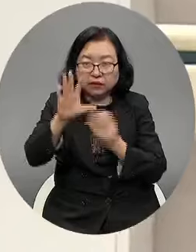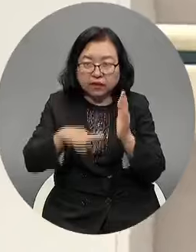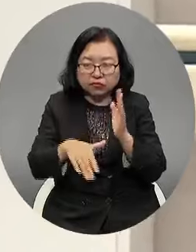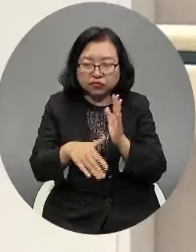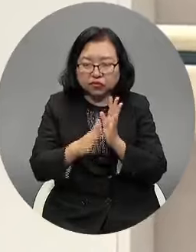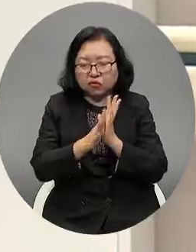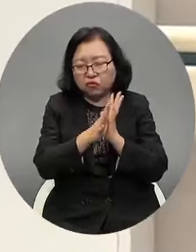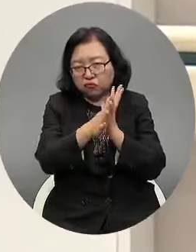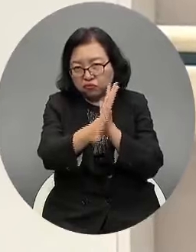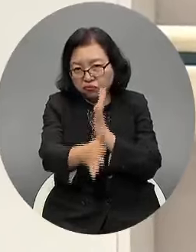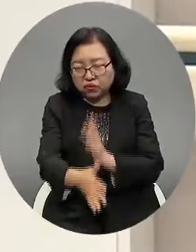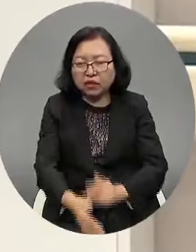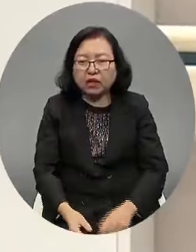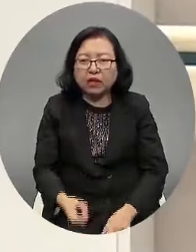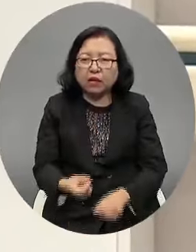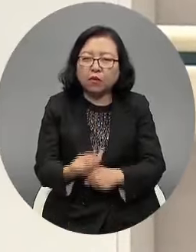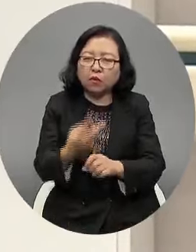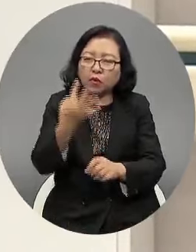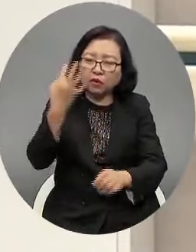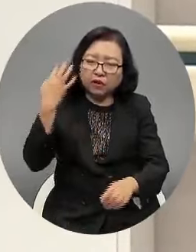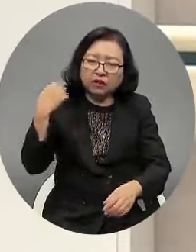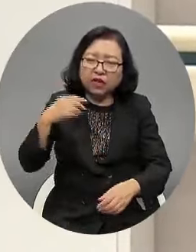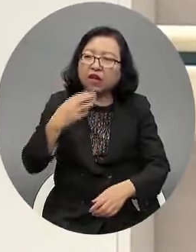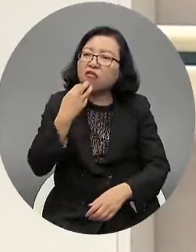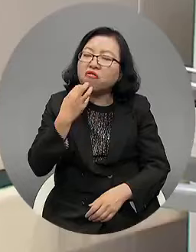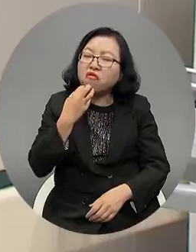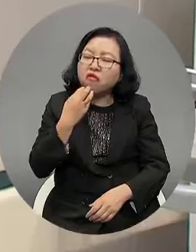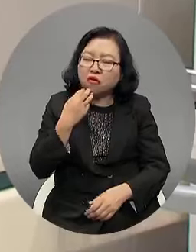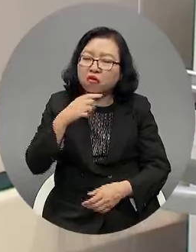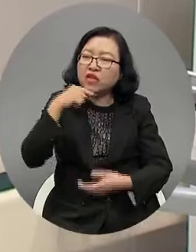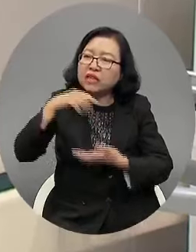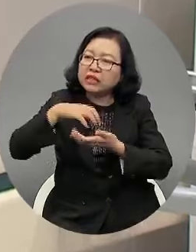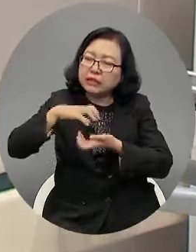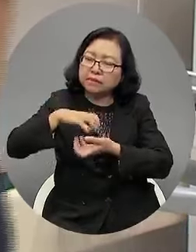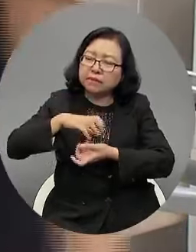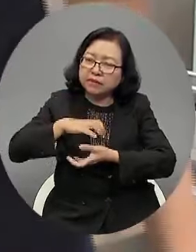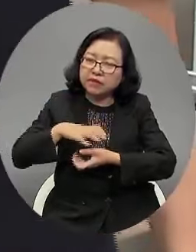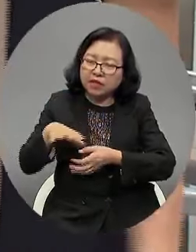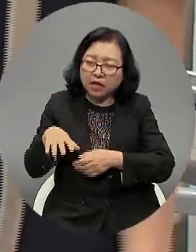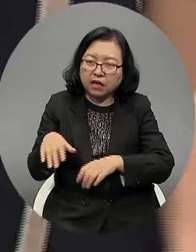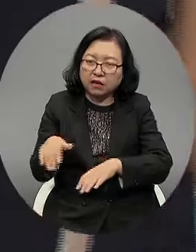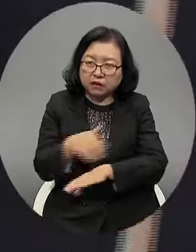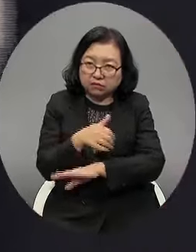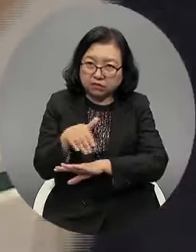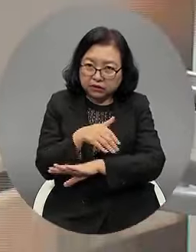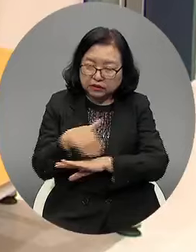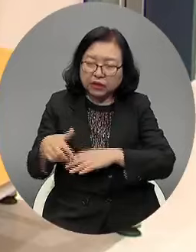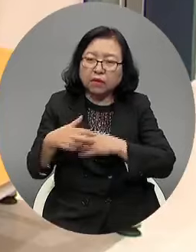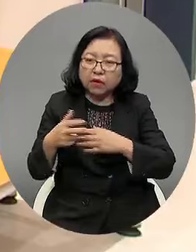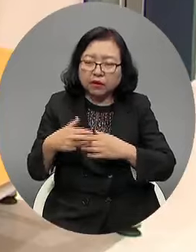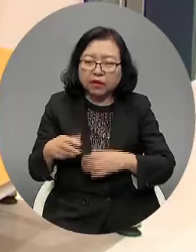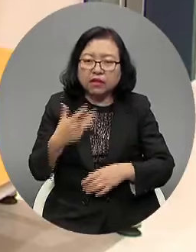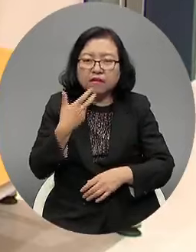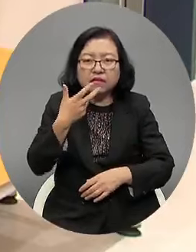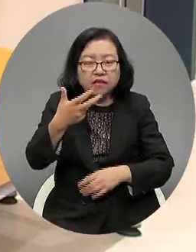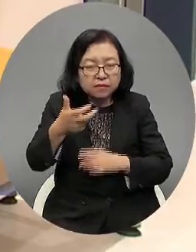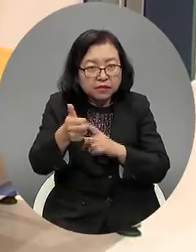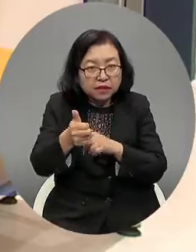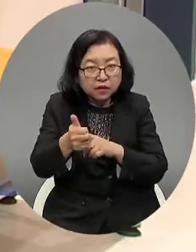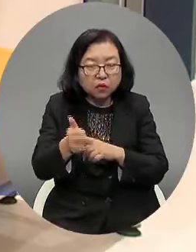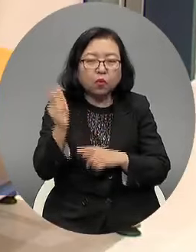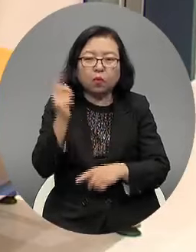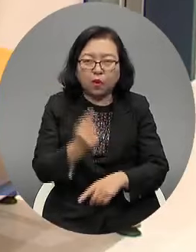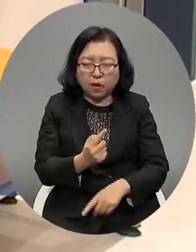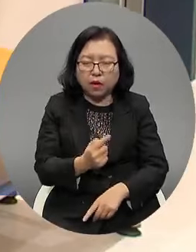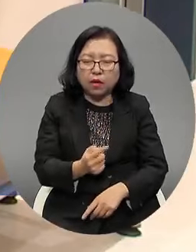있습니다. 수년째 서울로 심뇌혈관 통원 치료를 받고 있는 70대도 내원했습니다. 이틀 동안